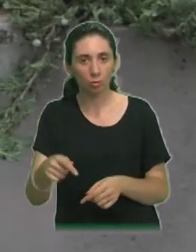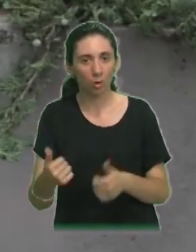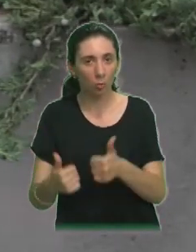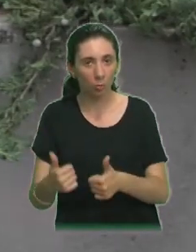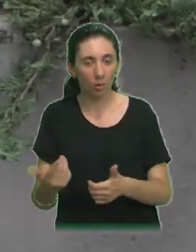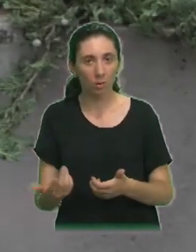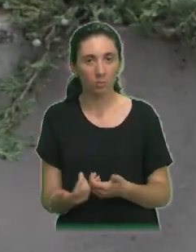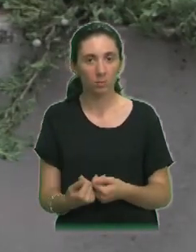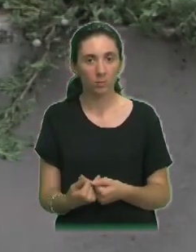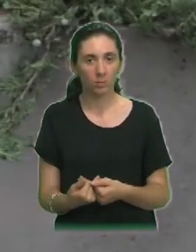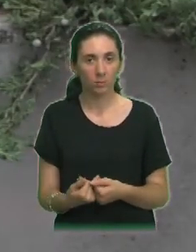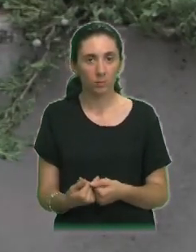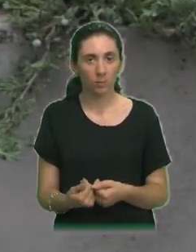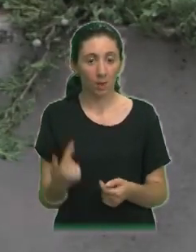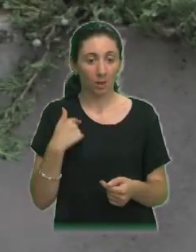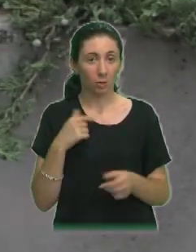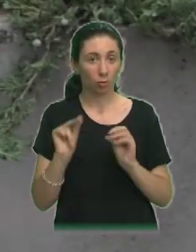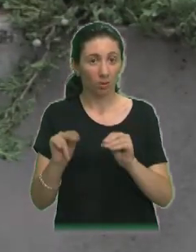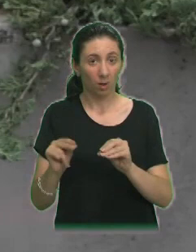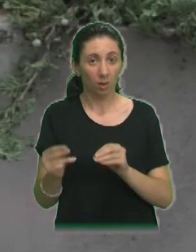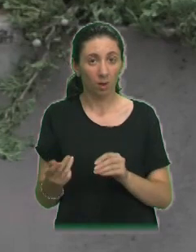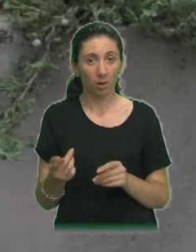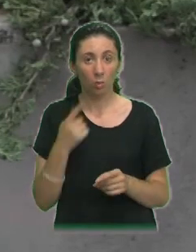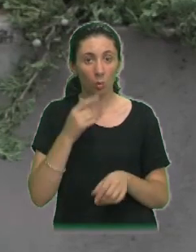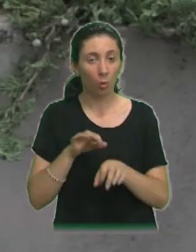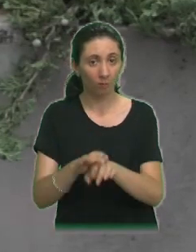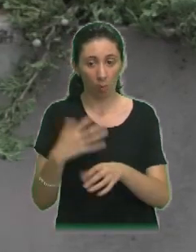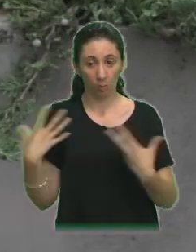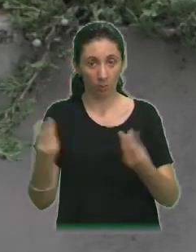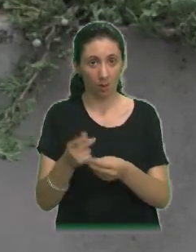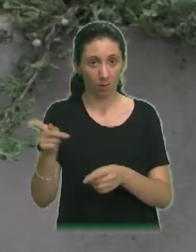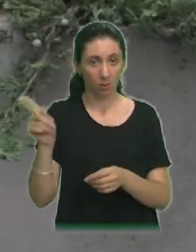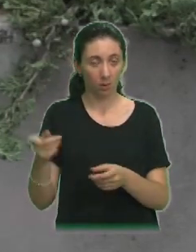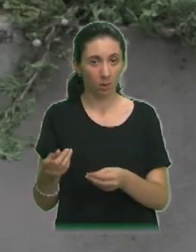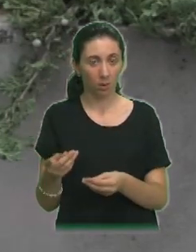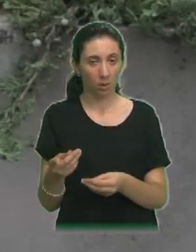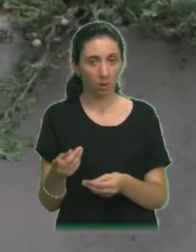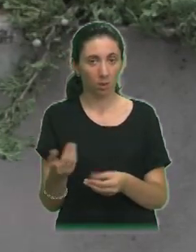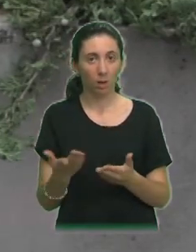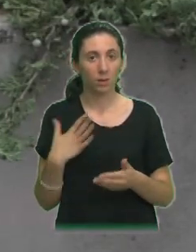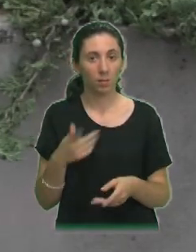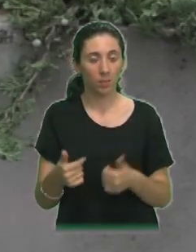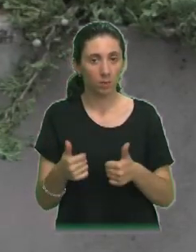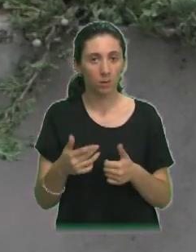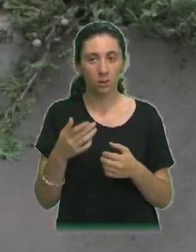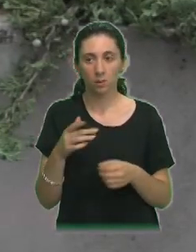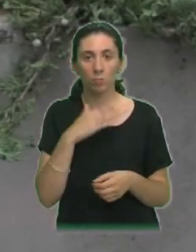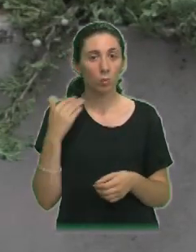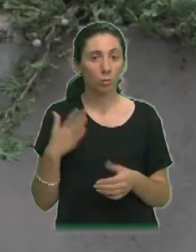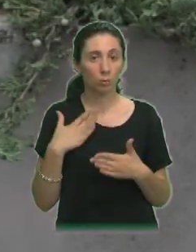smjene na poslu da bi mogli doći na utakmice, pogotovo naši treneri koji nas vode na